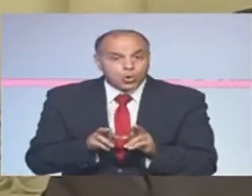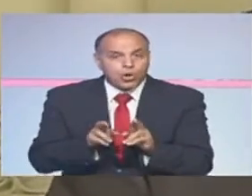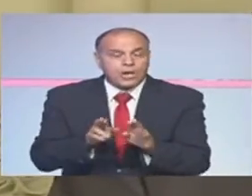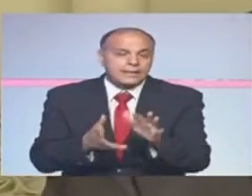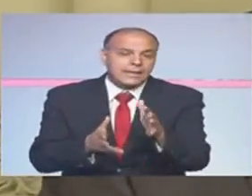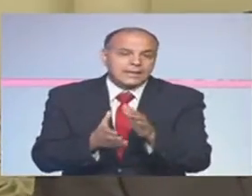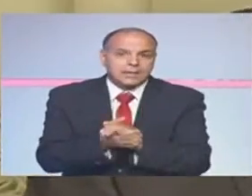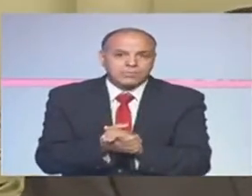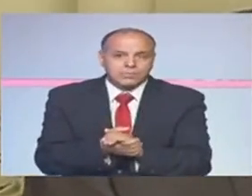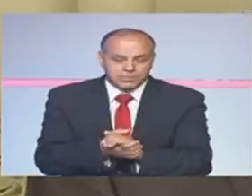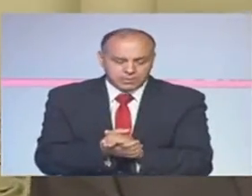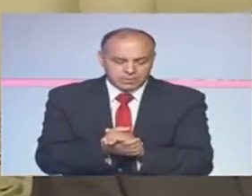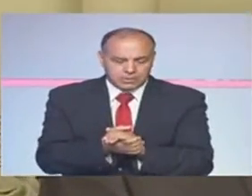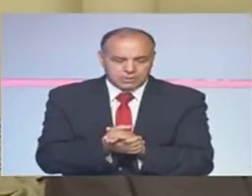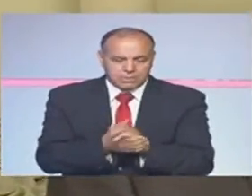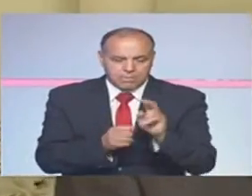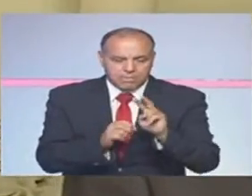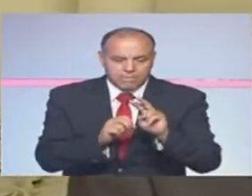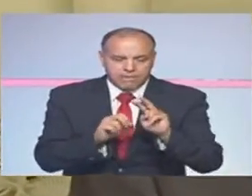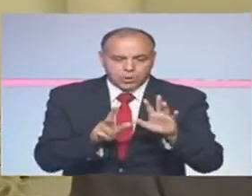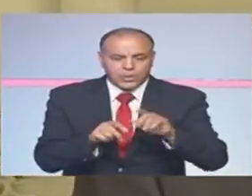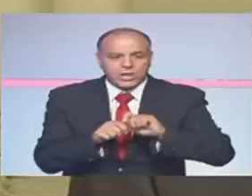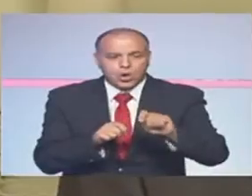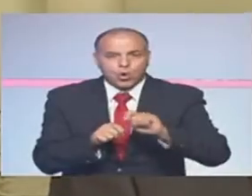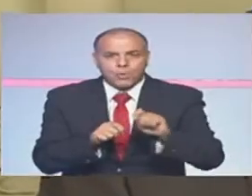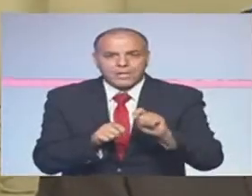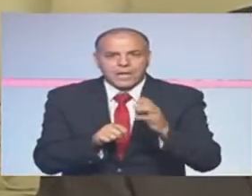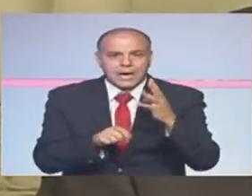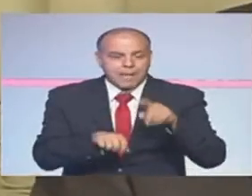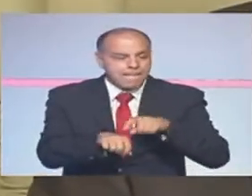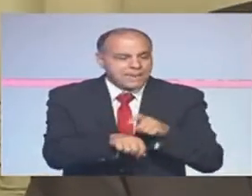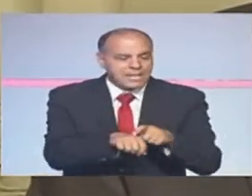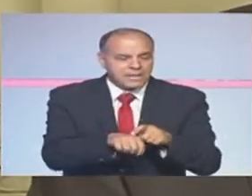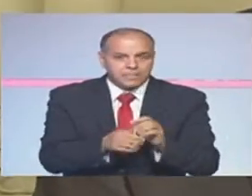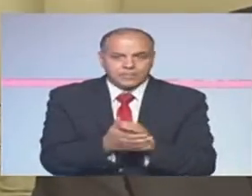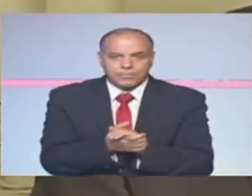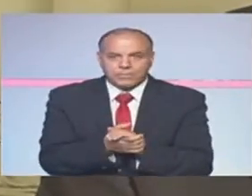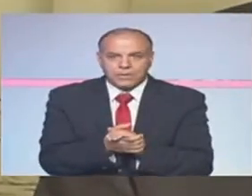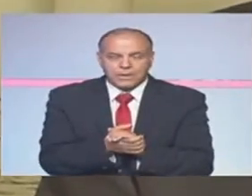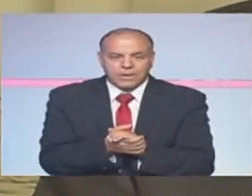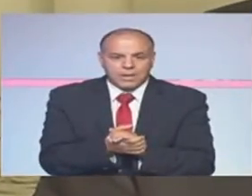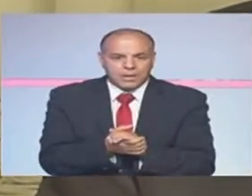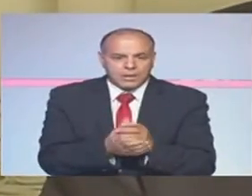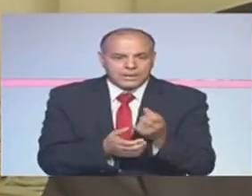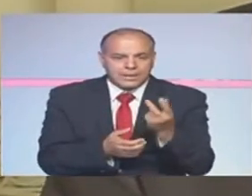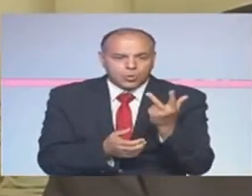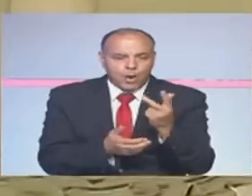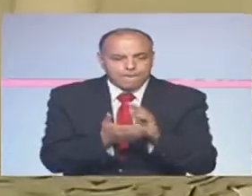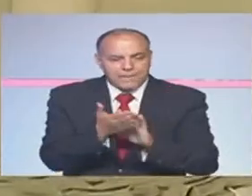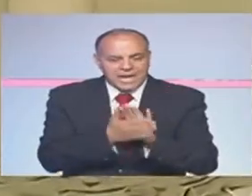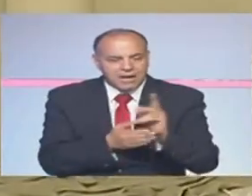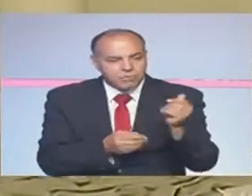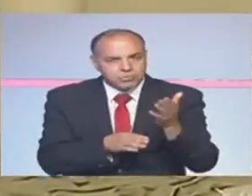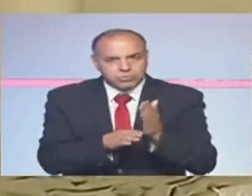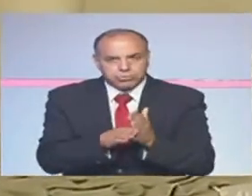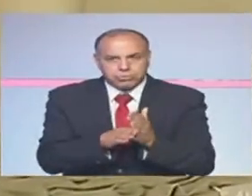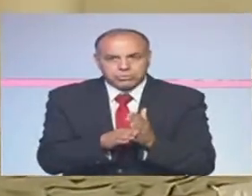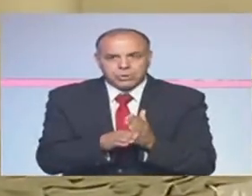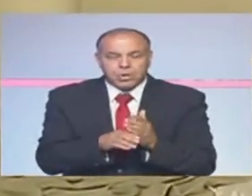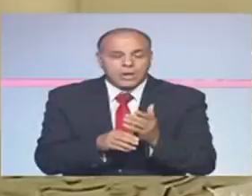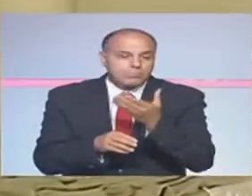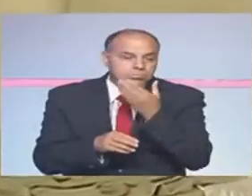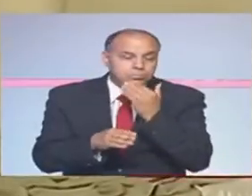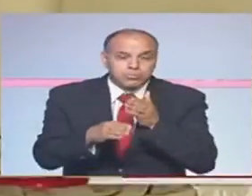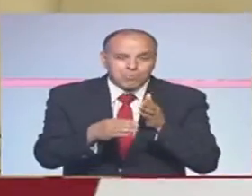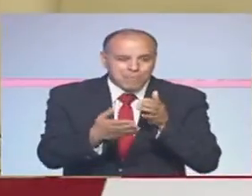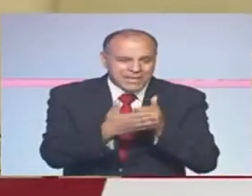تقريبا الامارات الثمانيه وخمسه وعشرين كيلومتر تقريبا في اربعه بلديات بما قيمته ثلاثه مليون دينار سيتم ت جميل معناها